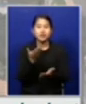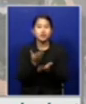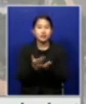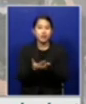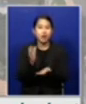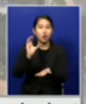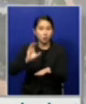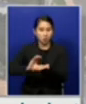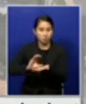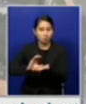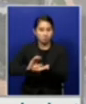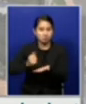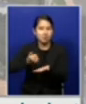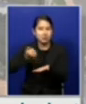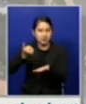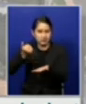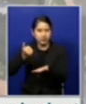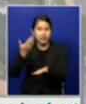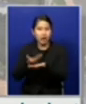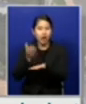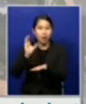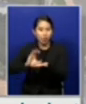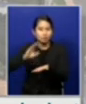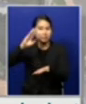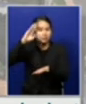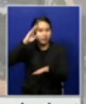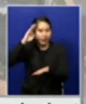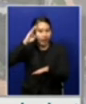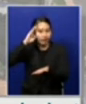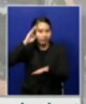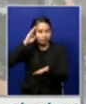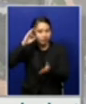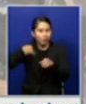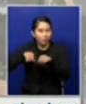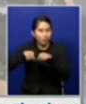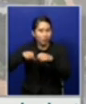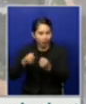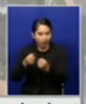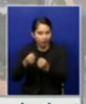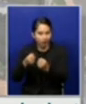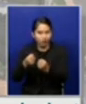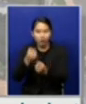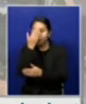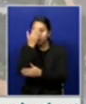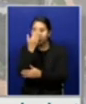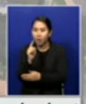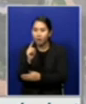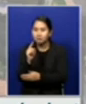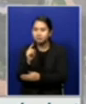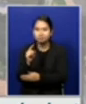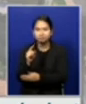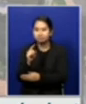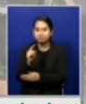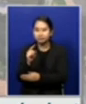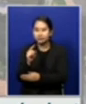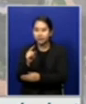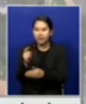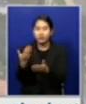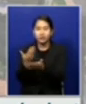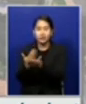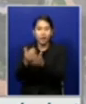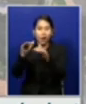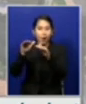านอื่นโดยเพราะงบการทหารที่การสู้ศึกเนี่ยจะไม่มีแล้วจะน้อยลง